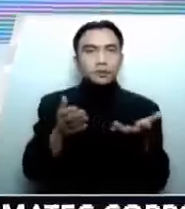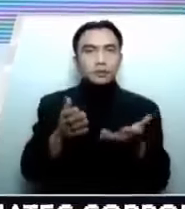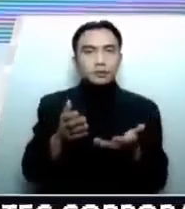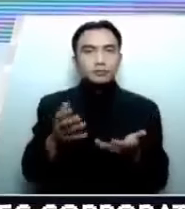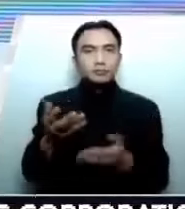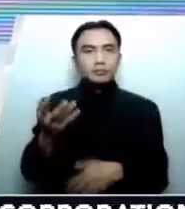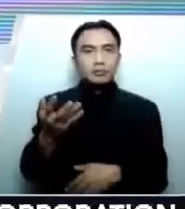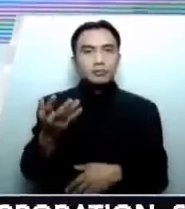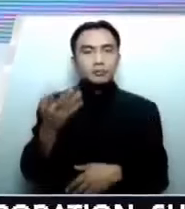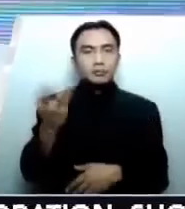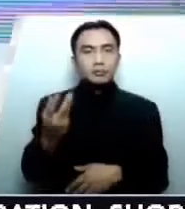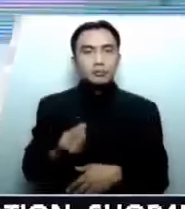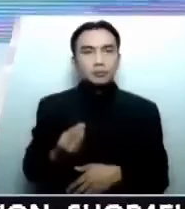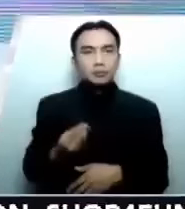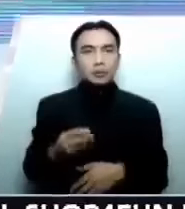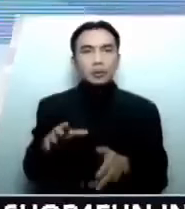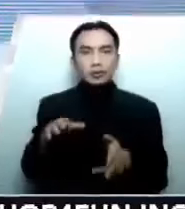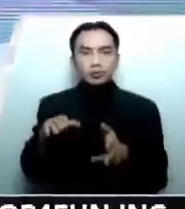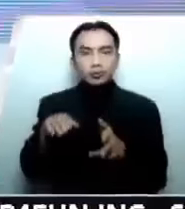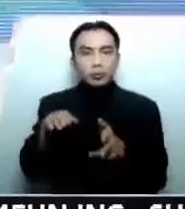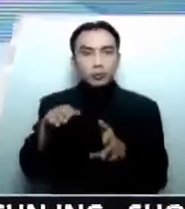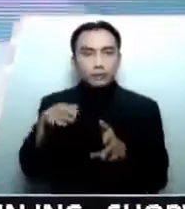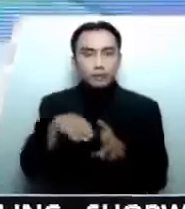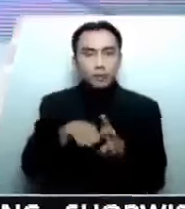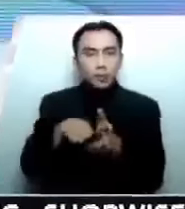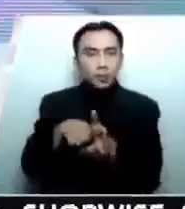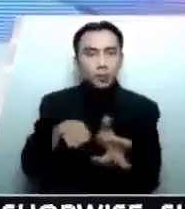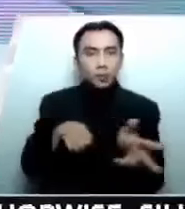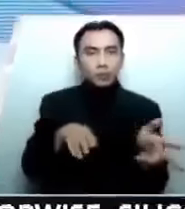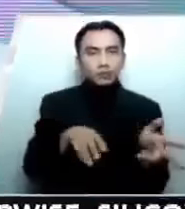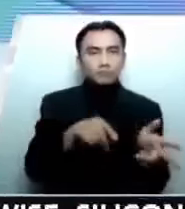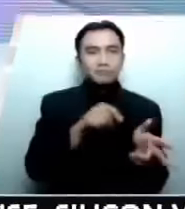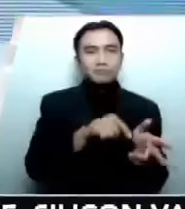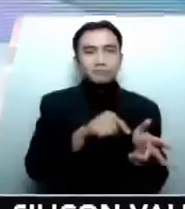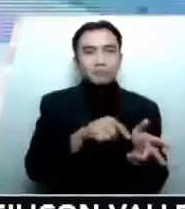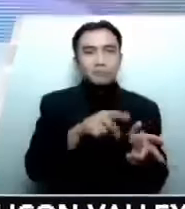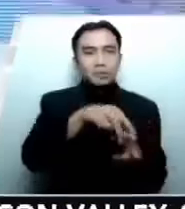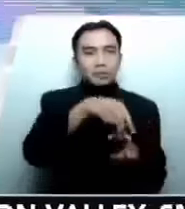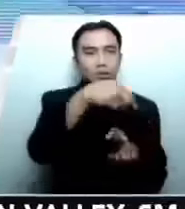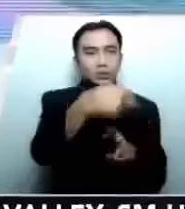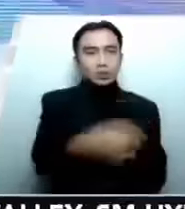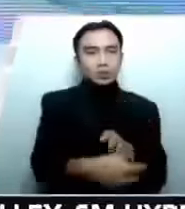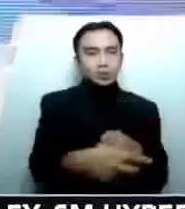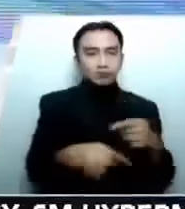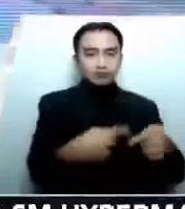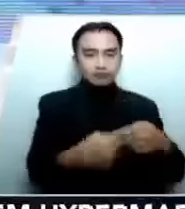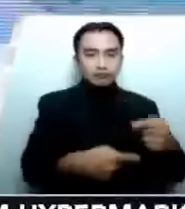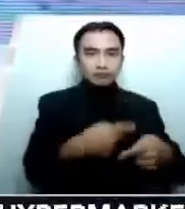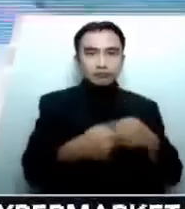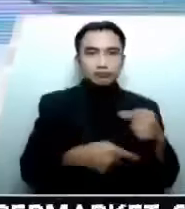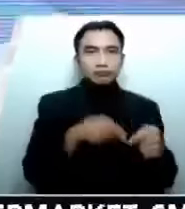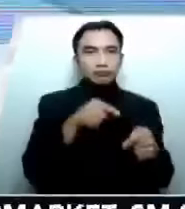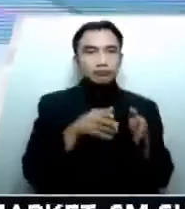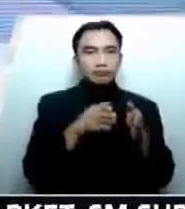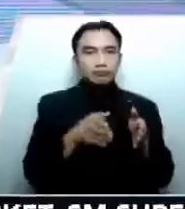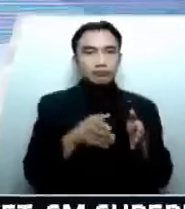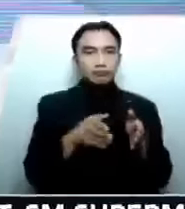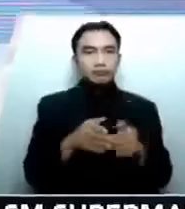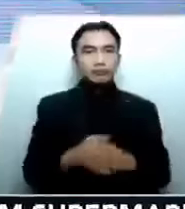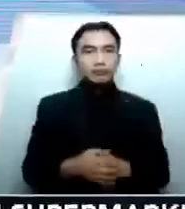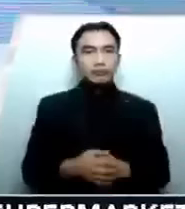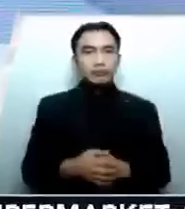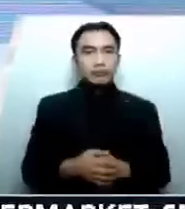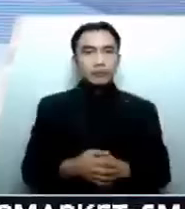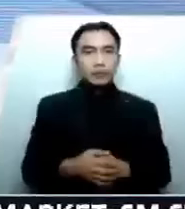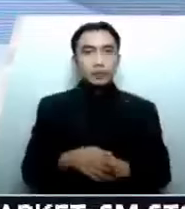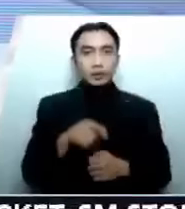tricycle dahil sa lakas ng impact. Nahulog din ang tricycle driver at nagpagulong-gulong sa kalsada. Diretso namang bumangga sa